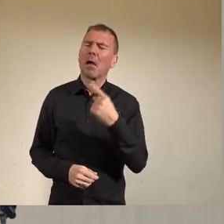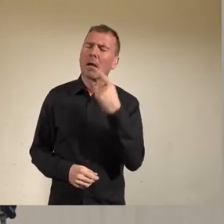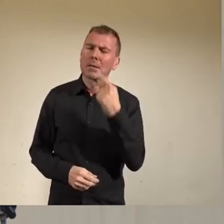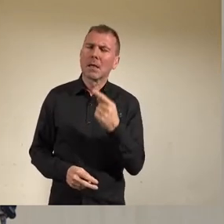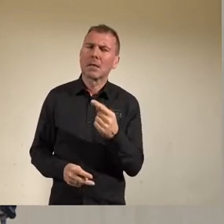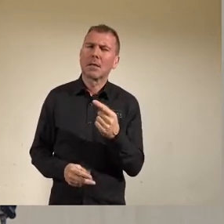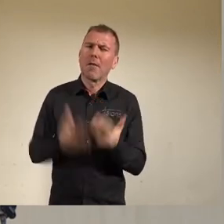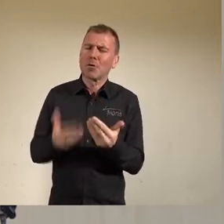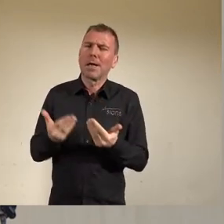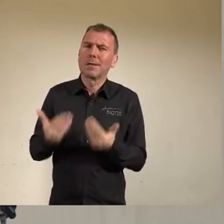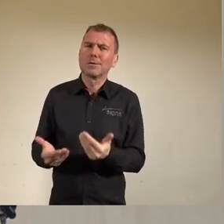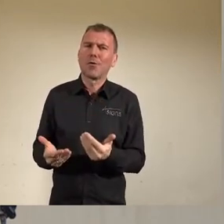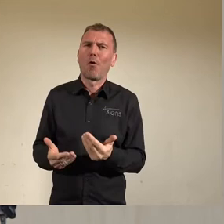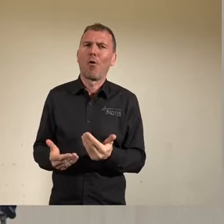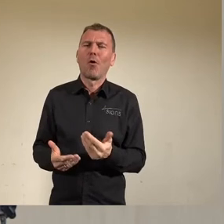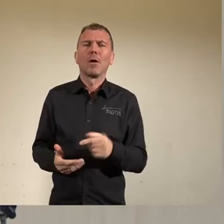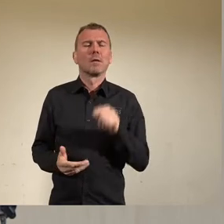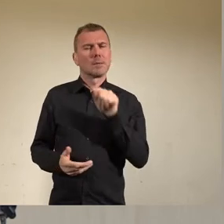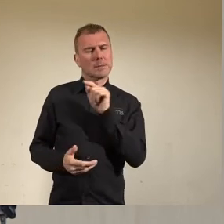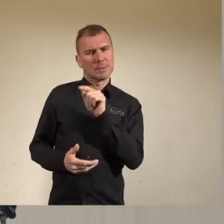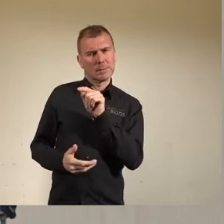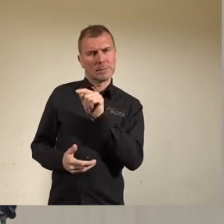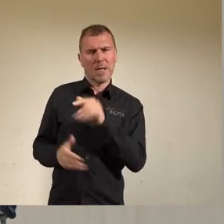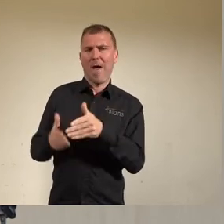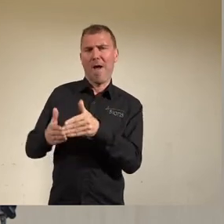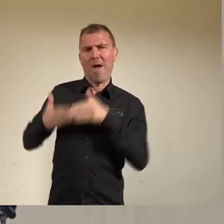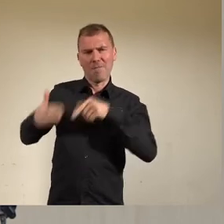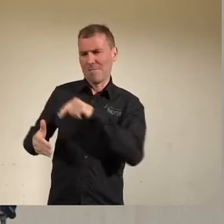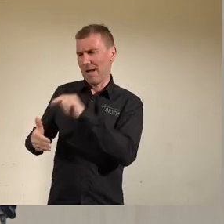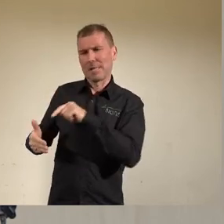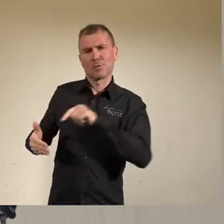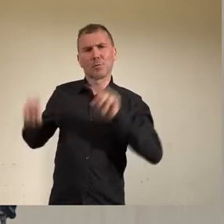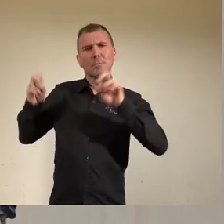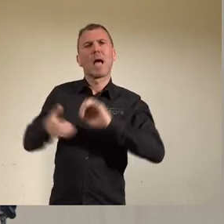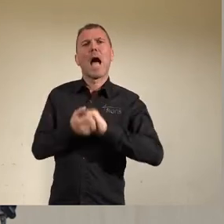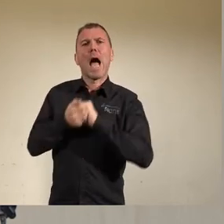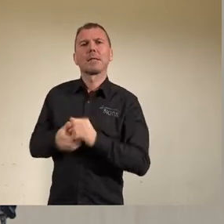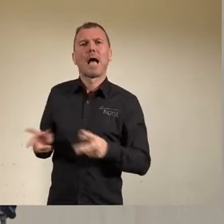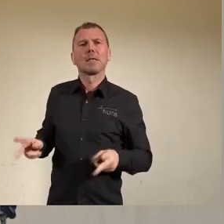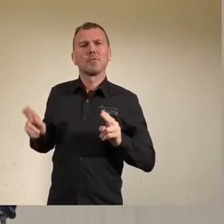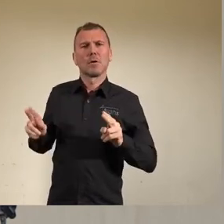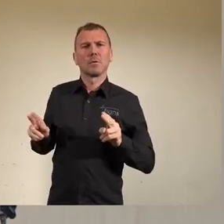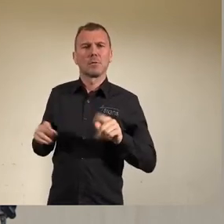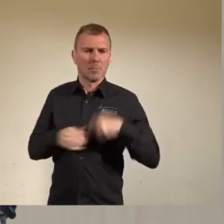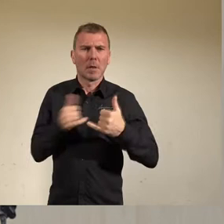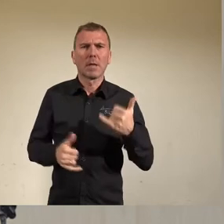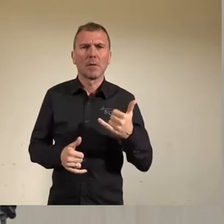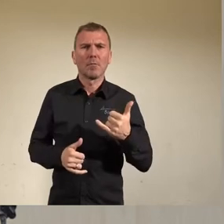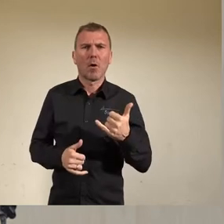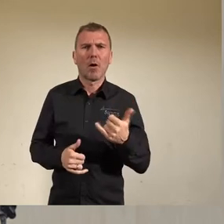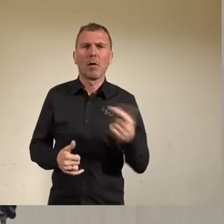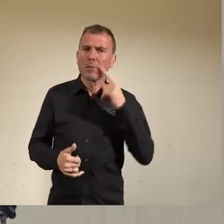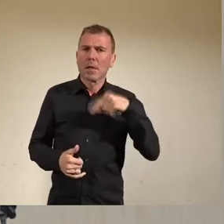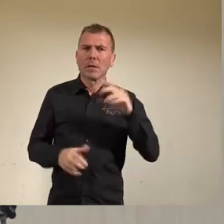Viel wahrscheinlicher ist aber, dass sich die Fraktionäre der Einheitsfront im Januar dumm angucken werden, wenn Dr.